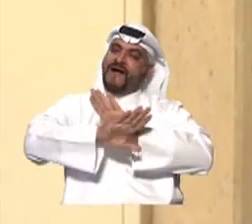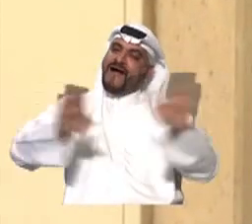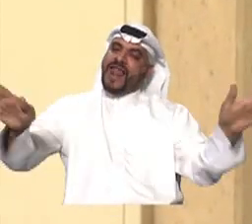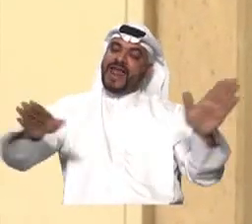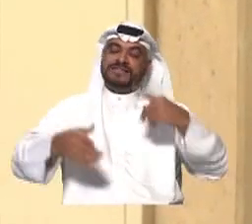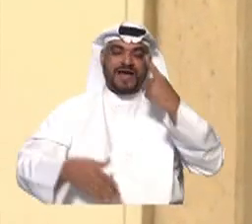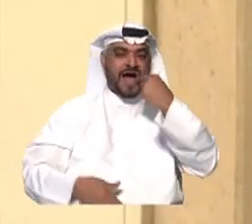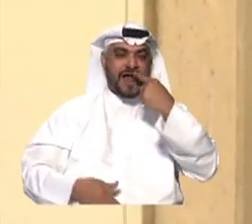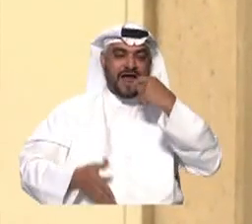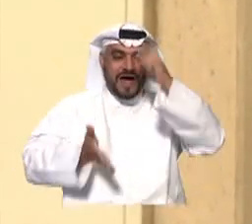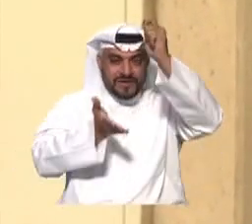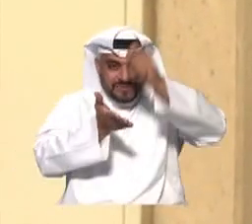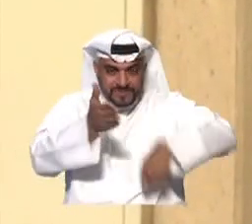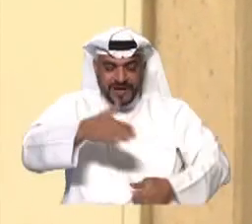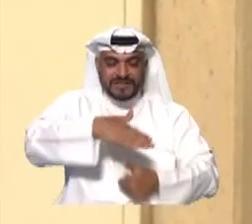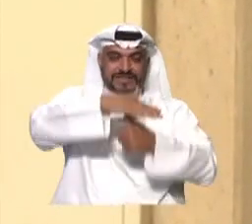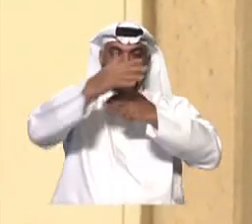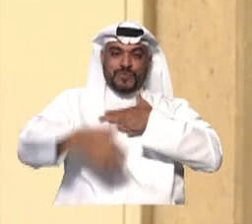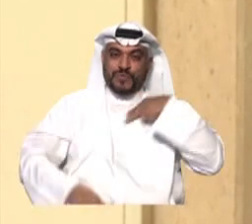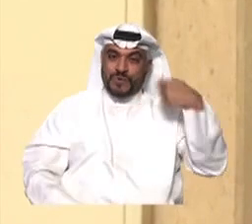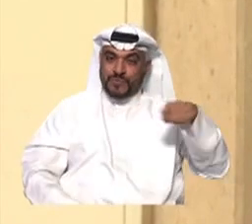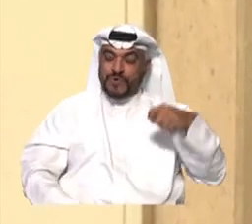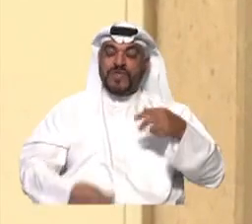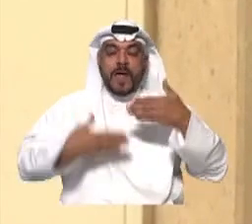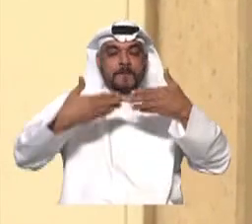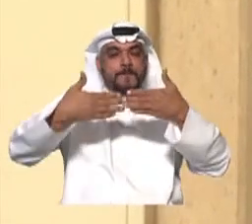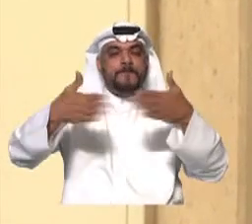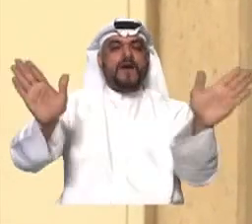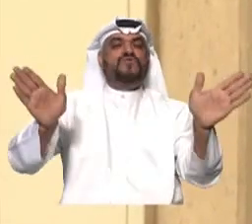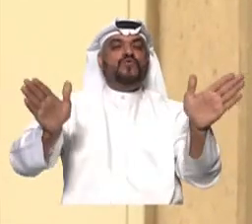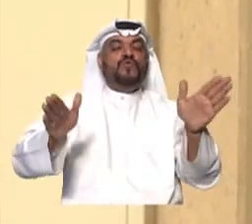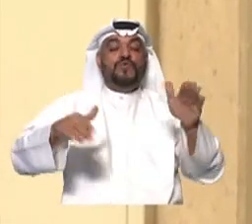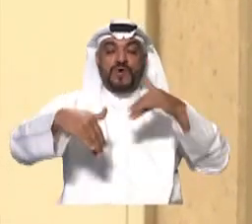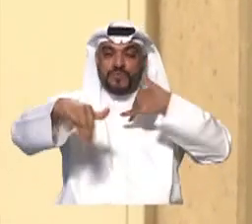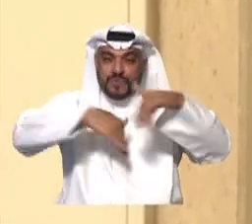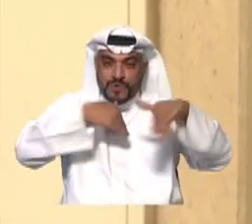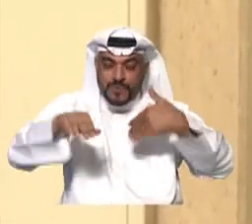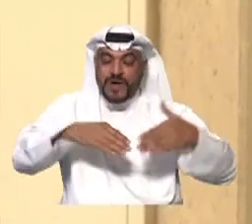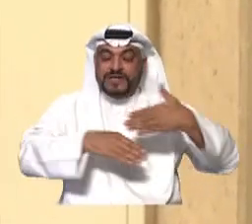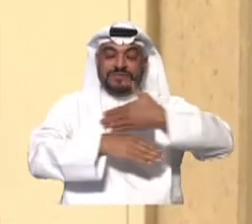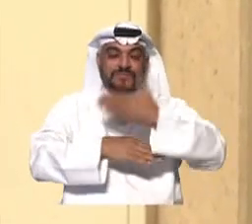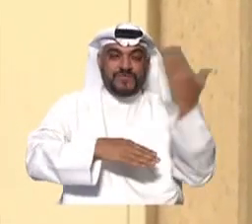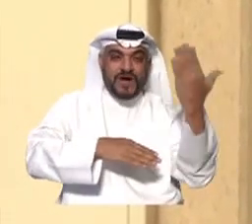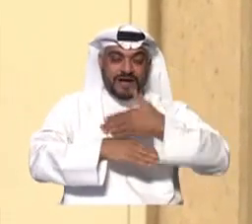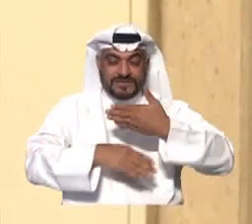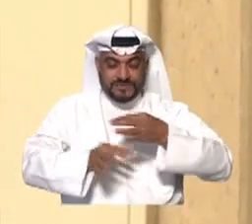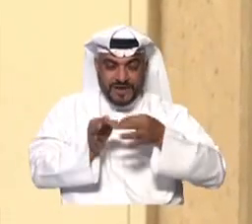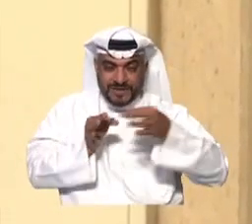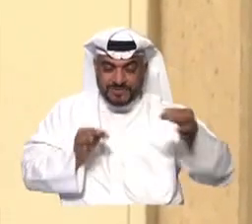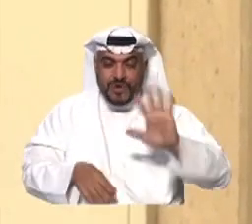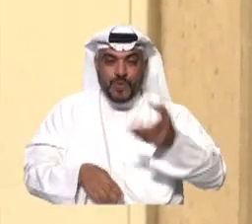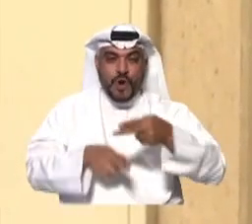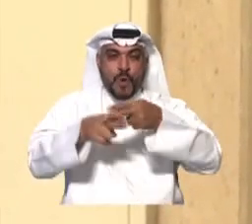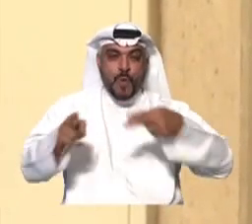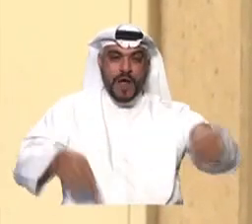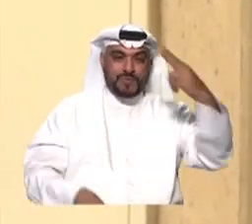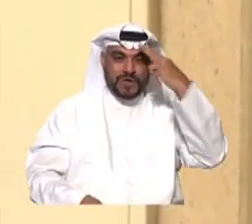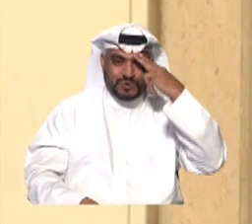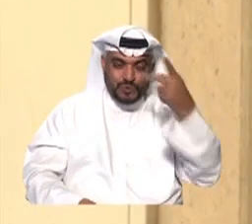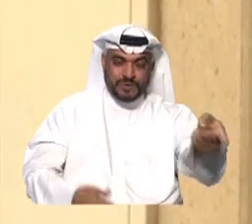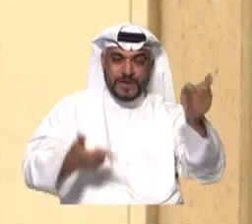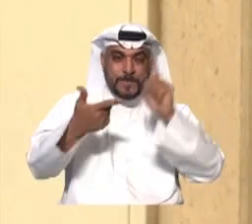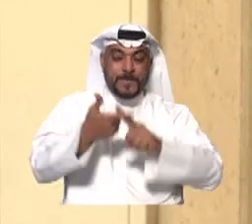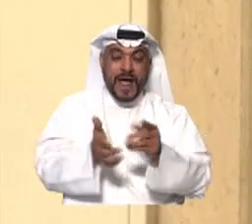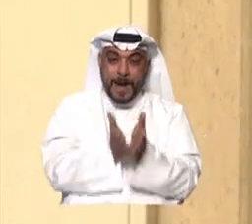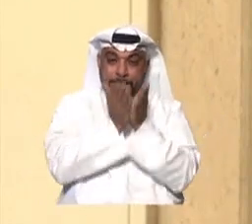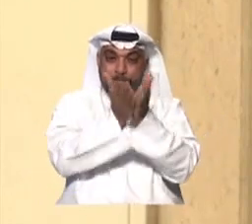مجلس الوزراء للمنافذ البرية والبحرية، تعاملت مع إدارة المنافذ بالفعل بكل سلاسة لتسهيل حركة